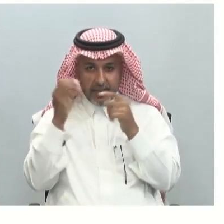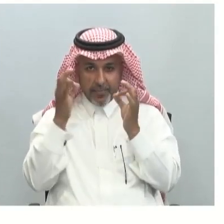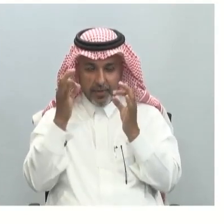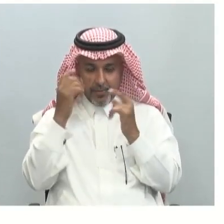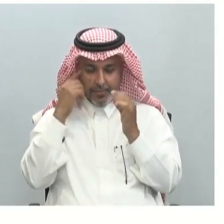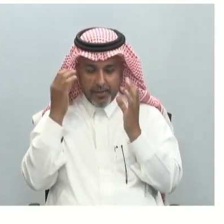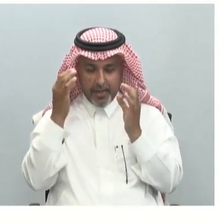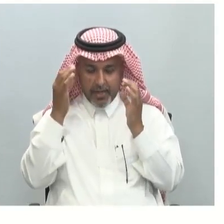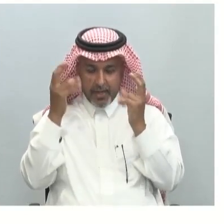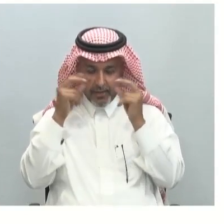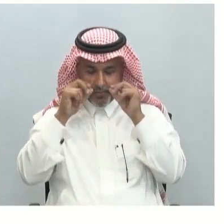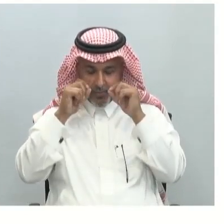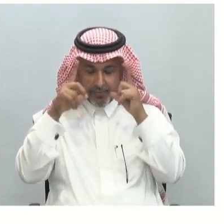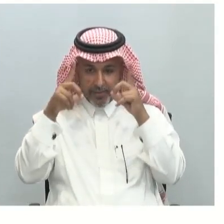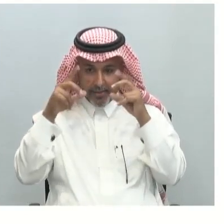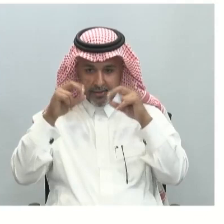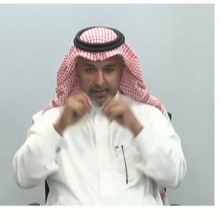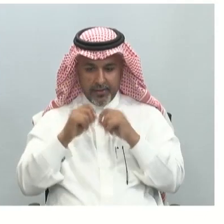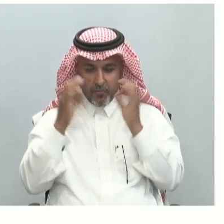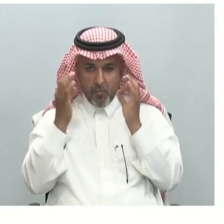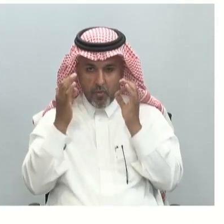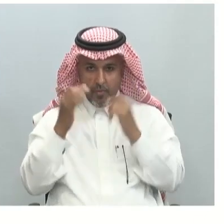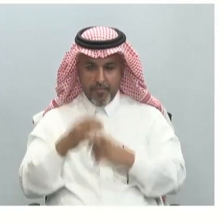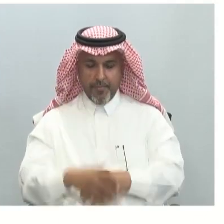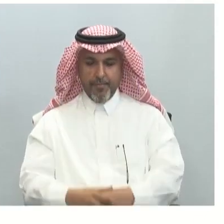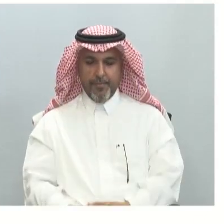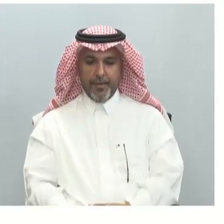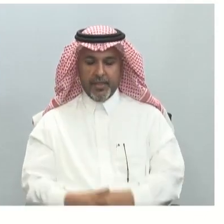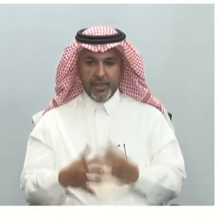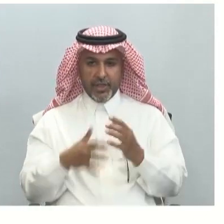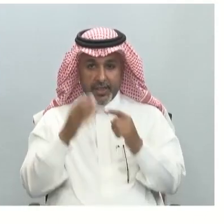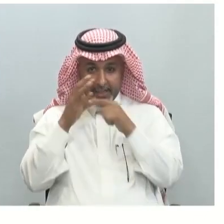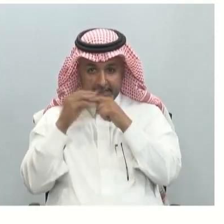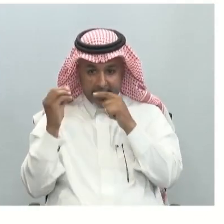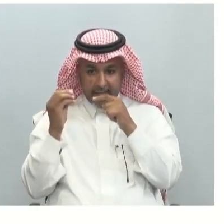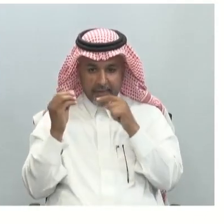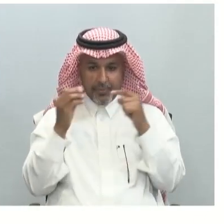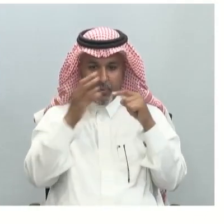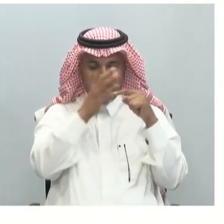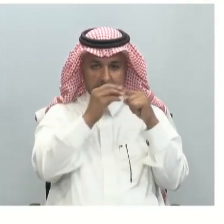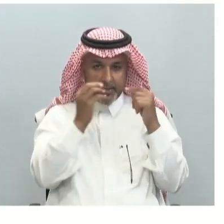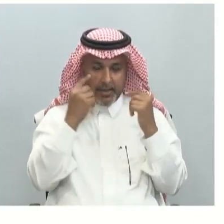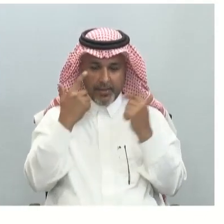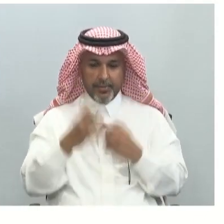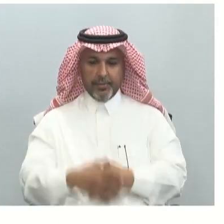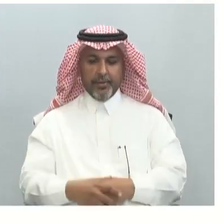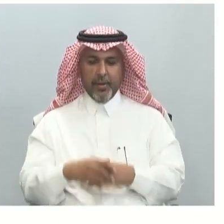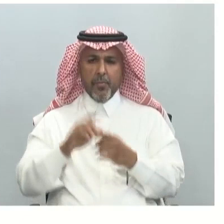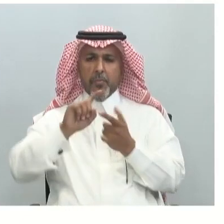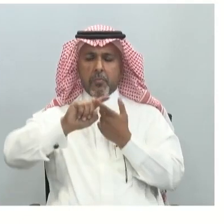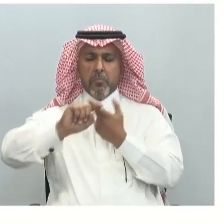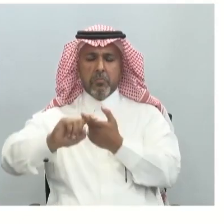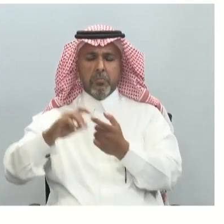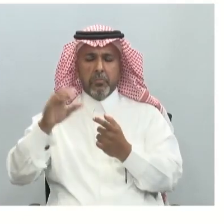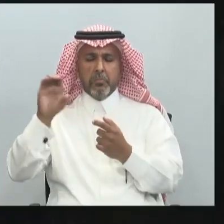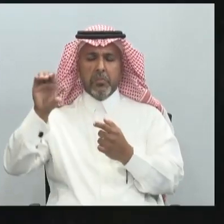هذا اللي نحن نريد التركيز عليه هنا ان السالب اللي هنا تتبع السي